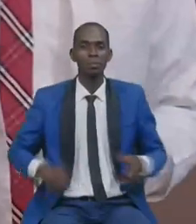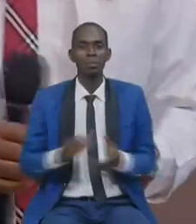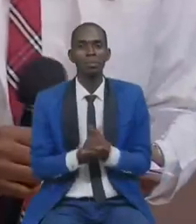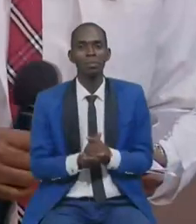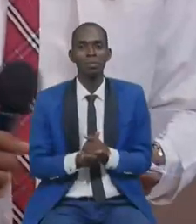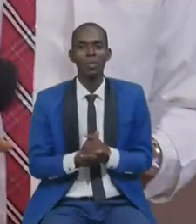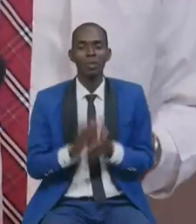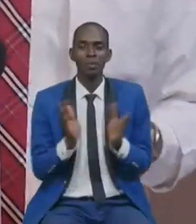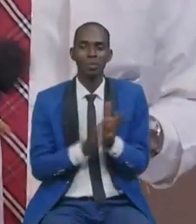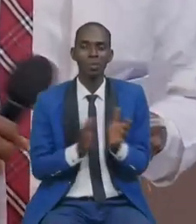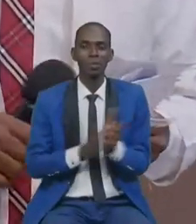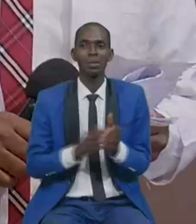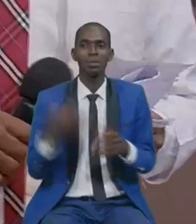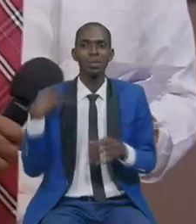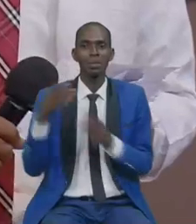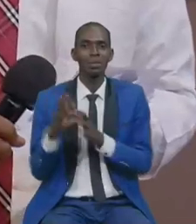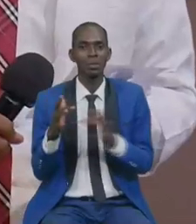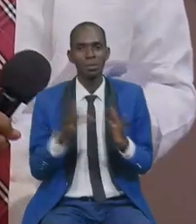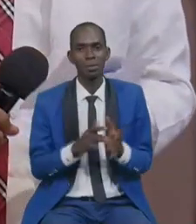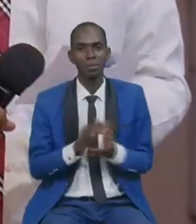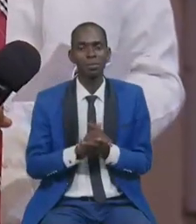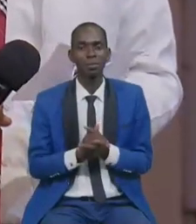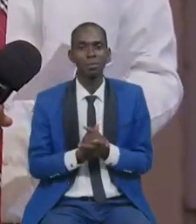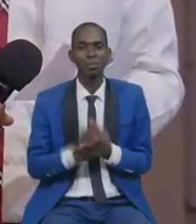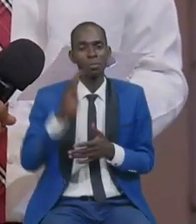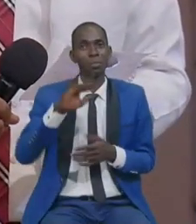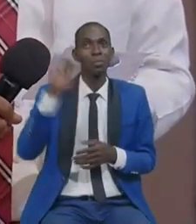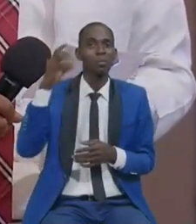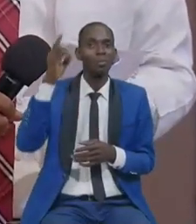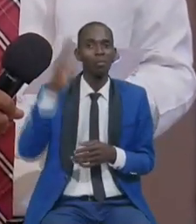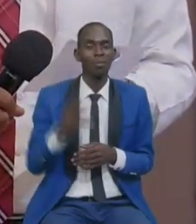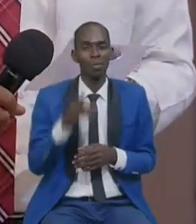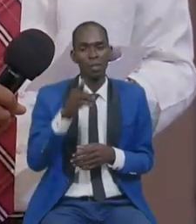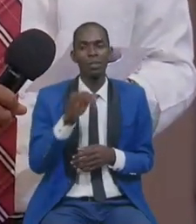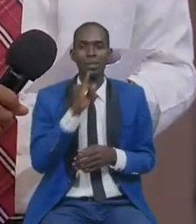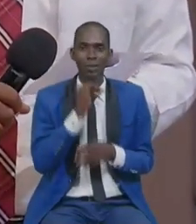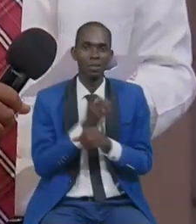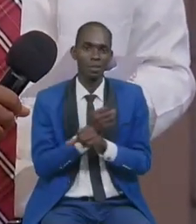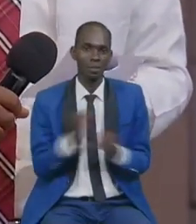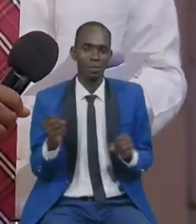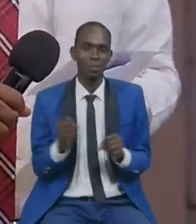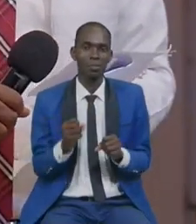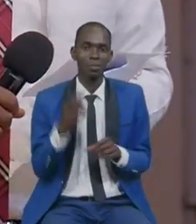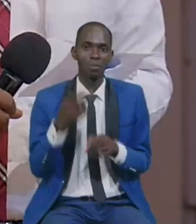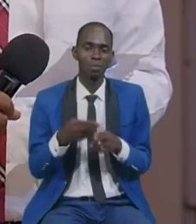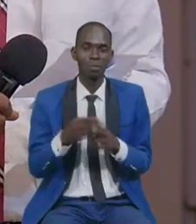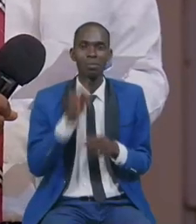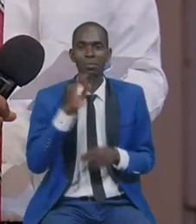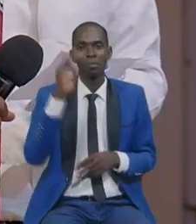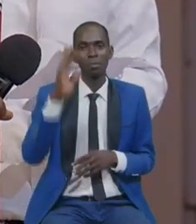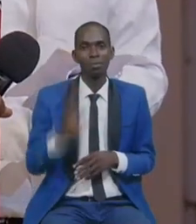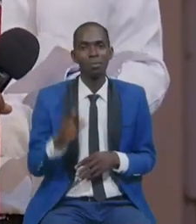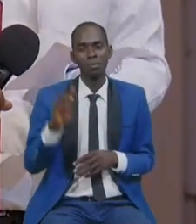Gloire à Jésus. Par la grâce de Dieu, je suis sauvé. Je m'appelle Pasteur Moses, à